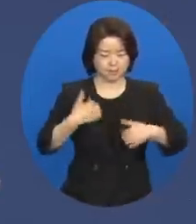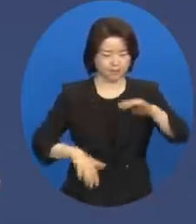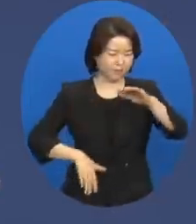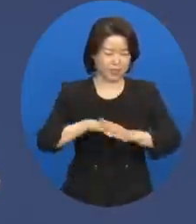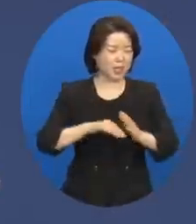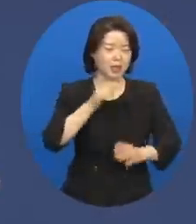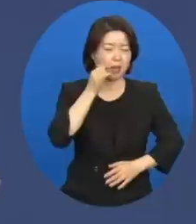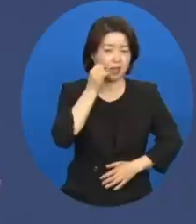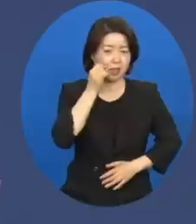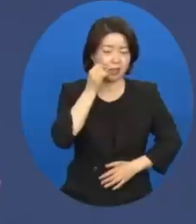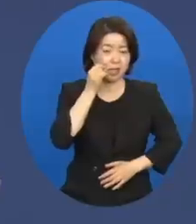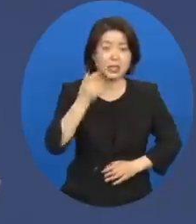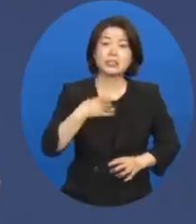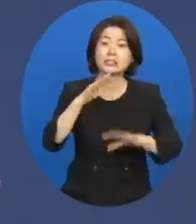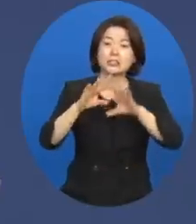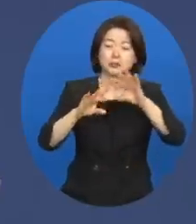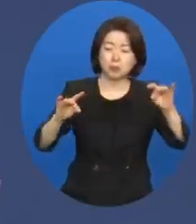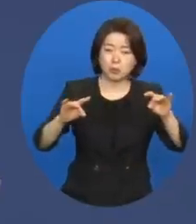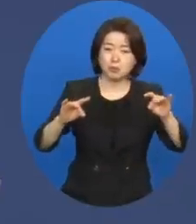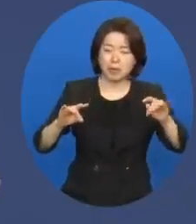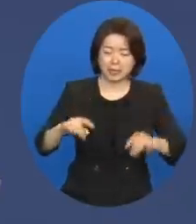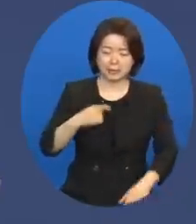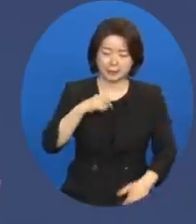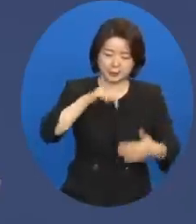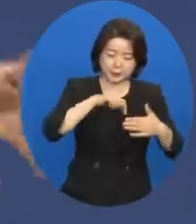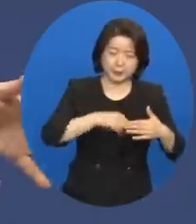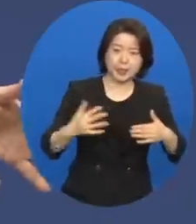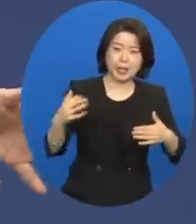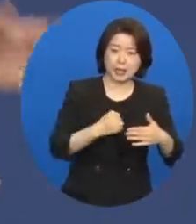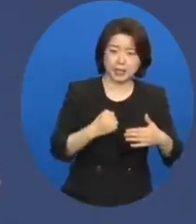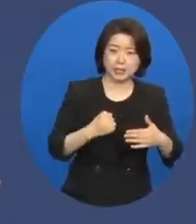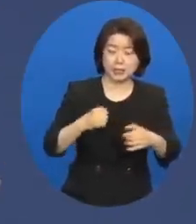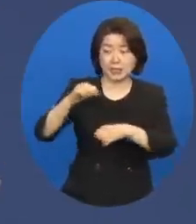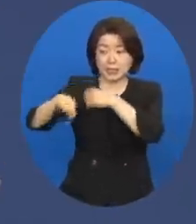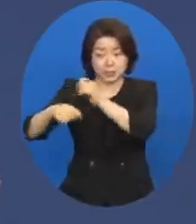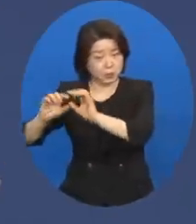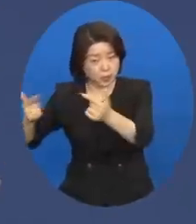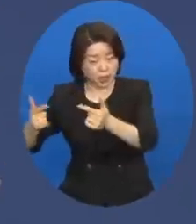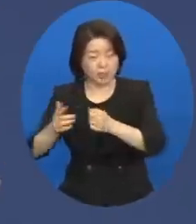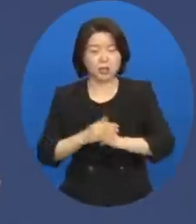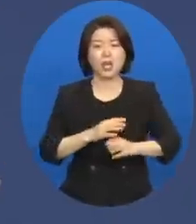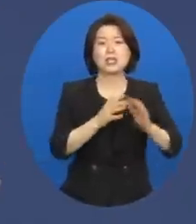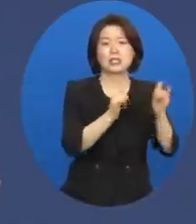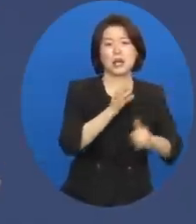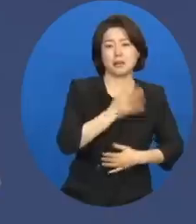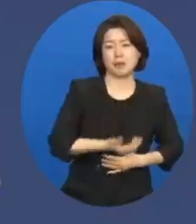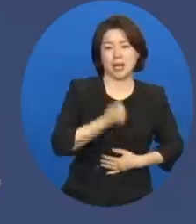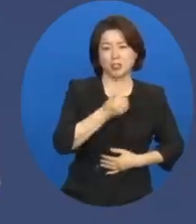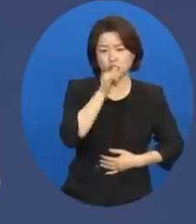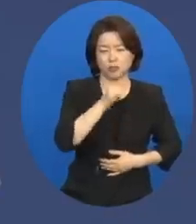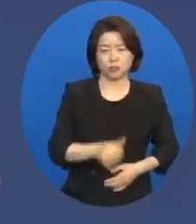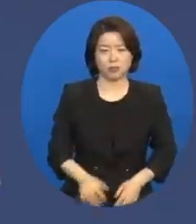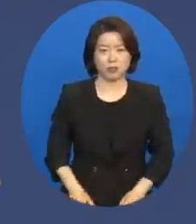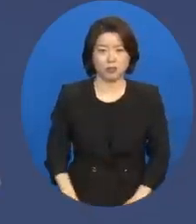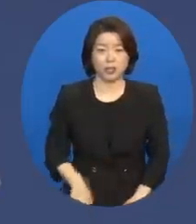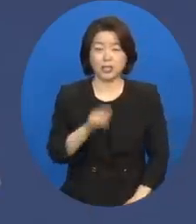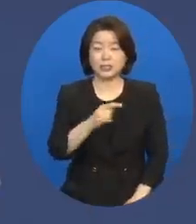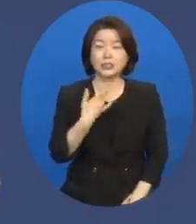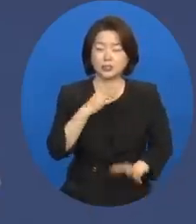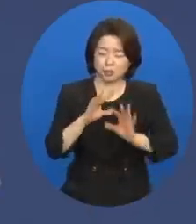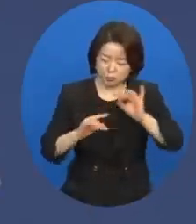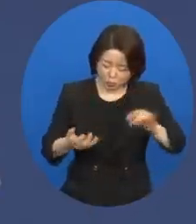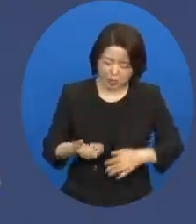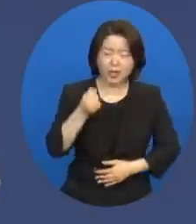않는 목마름, 존재 안에 목마름을 가지고 있는 게 짐승이 아닌 사람에게만 있는 겁니다. 그러니까 우리는 그런 목마름을